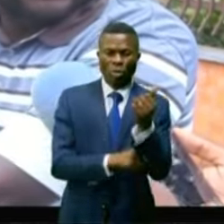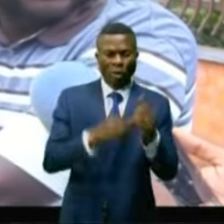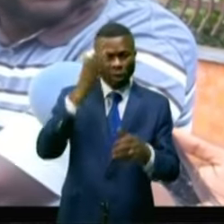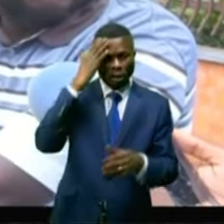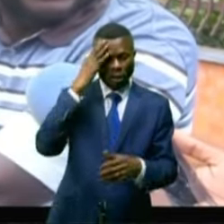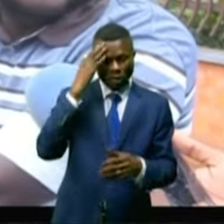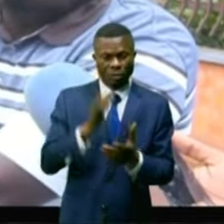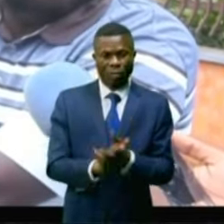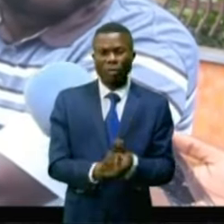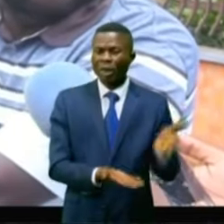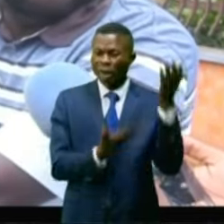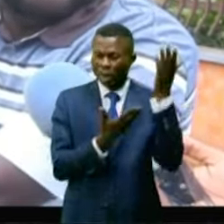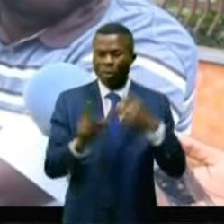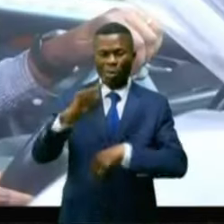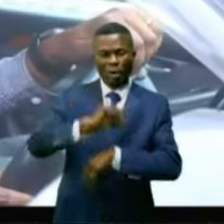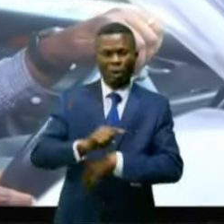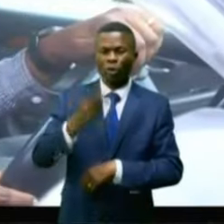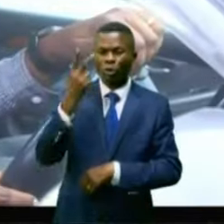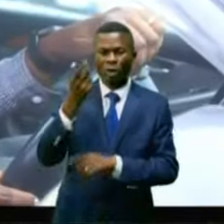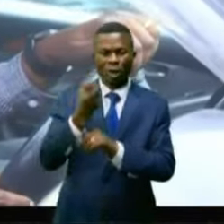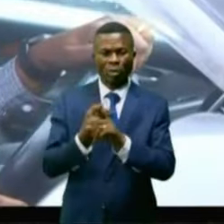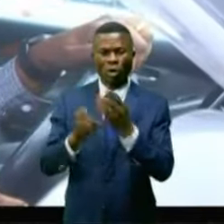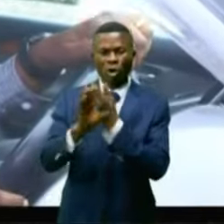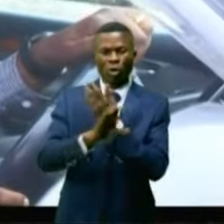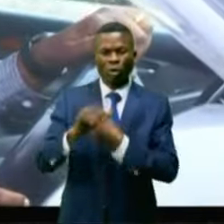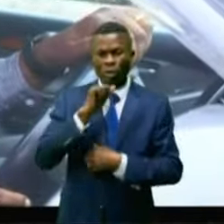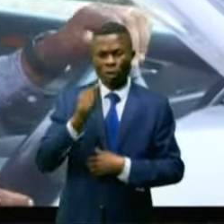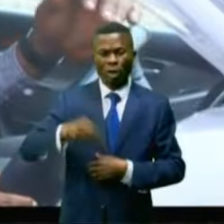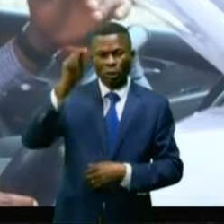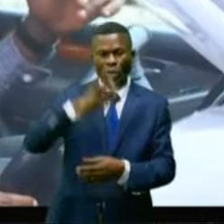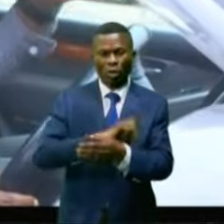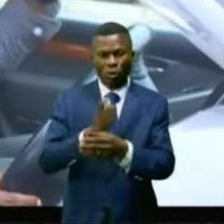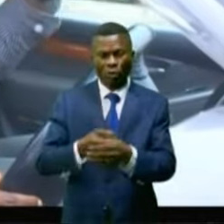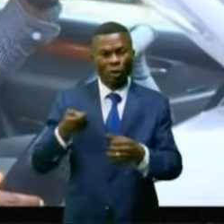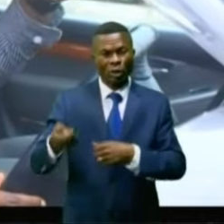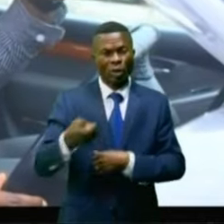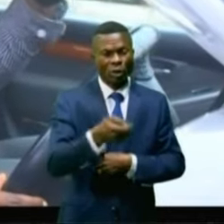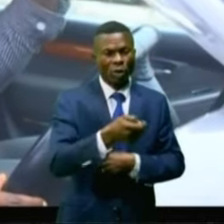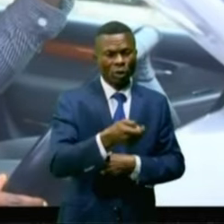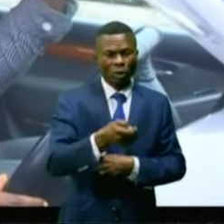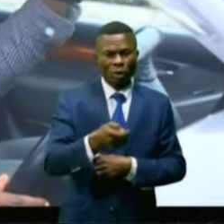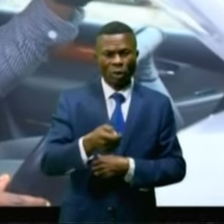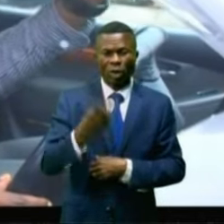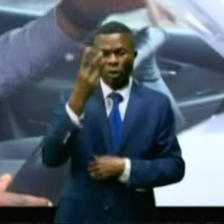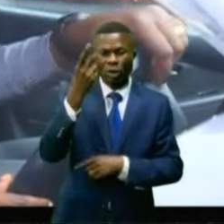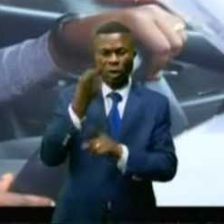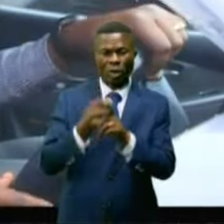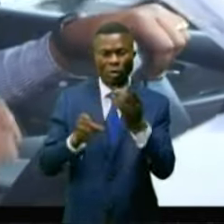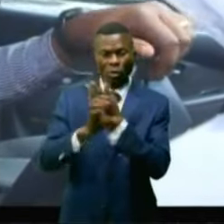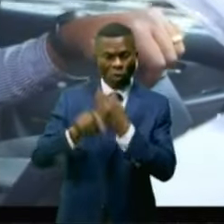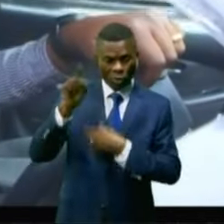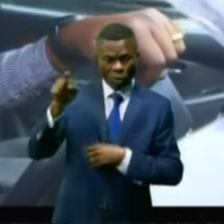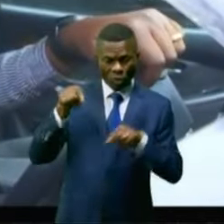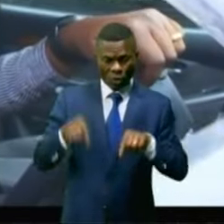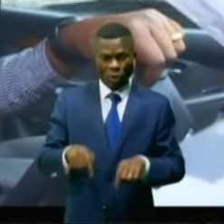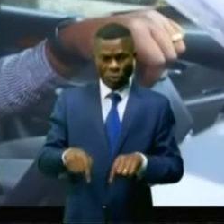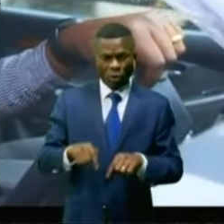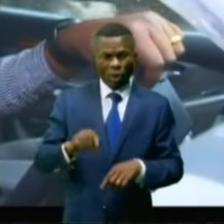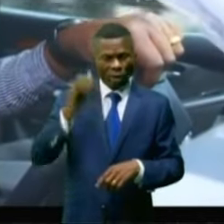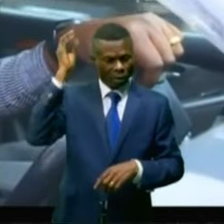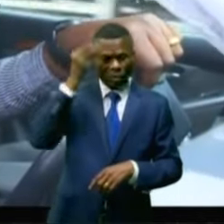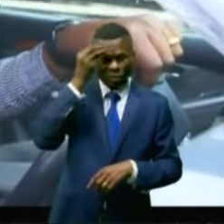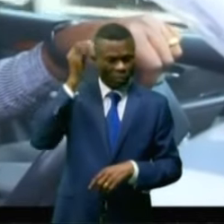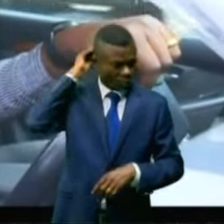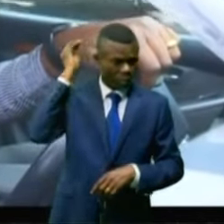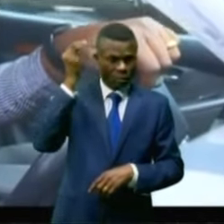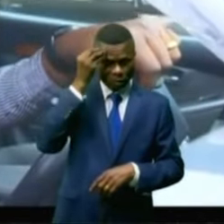encore l'essence de cette journée. Et pour le Nord Kivu, les massacres qui étaient passés ces 2 août là-bas, aujourd'hui ça nous rappelle les massacres